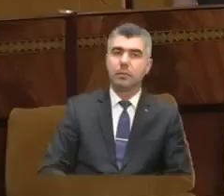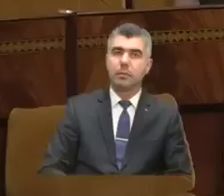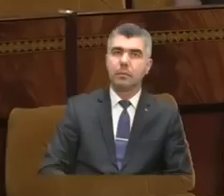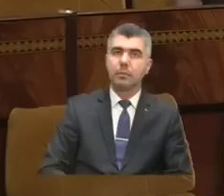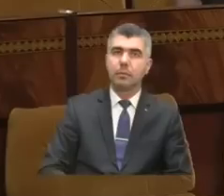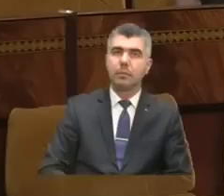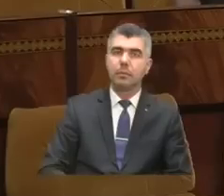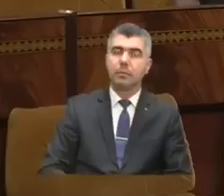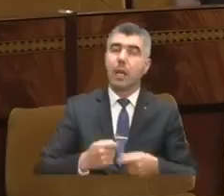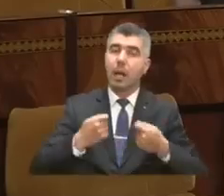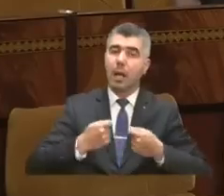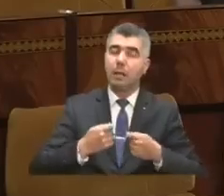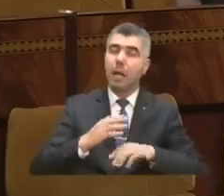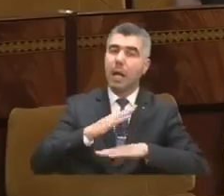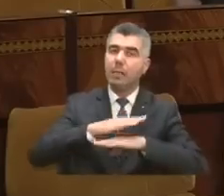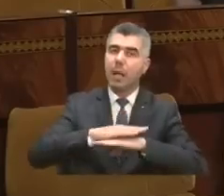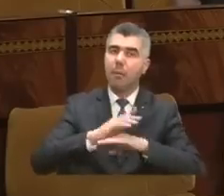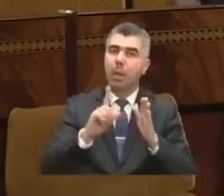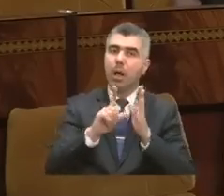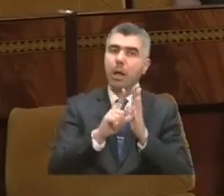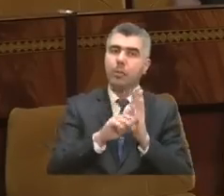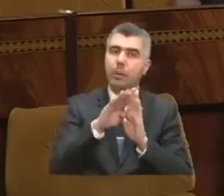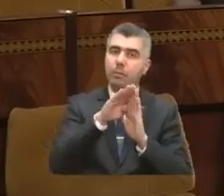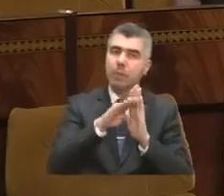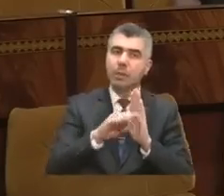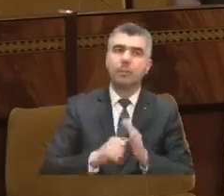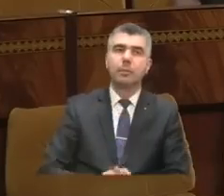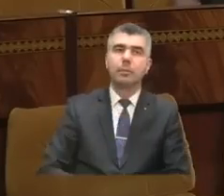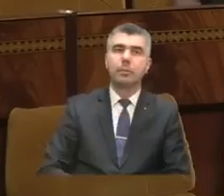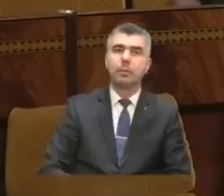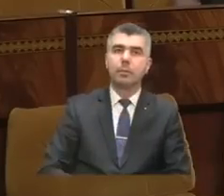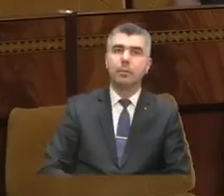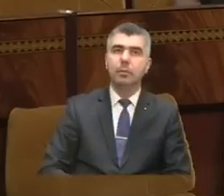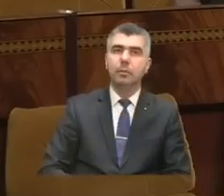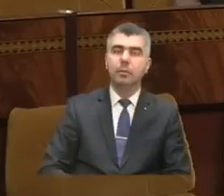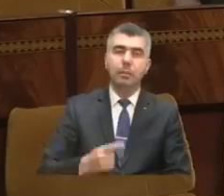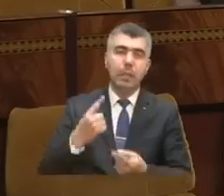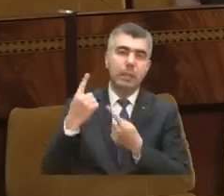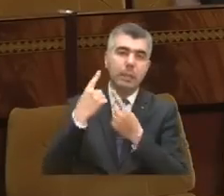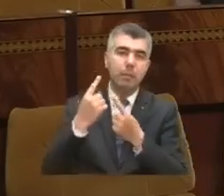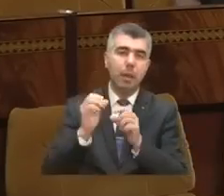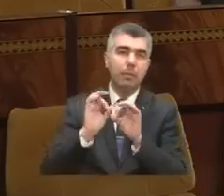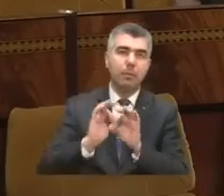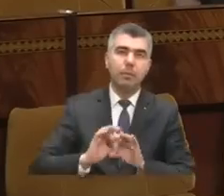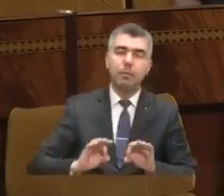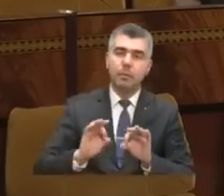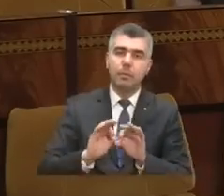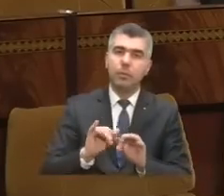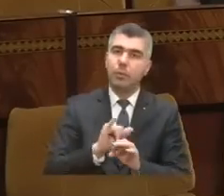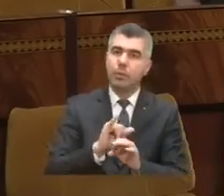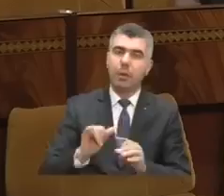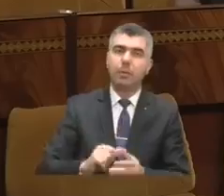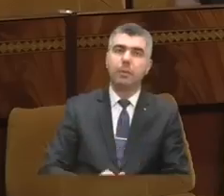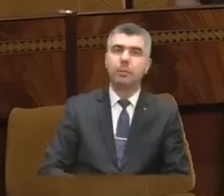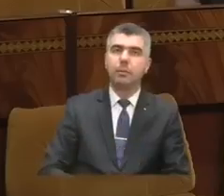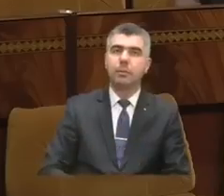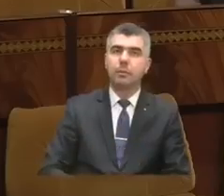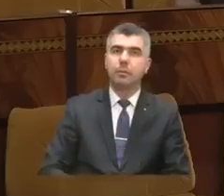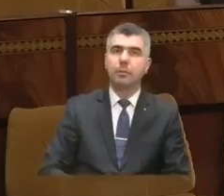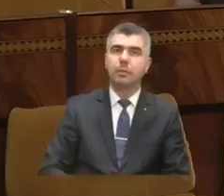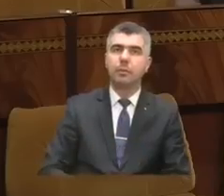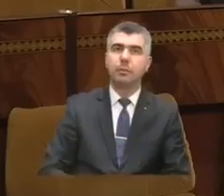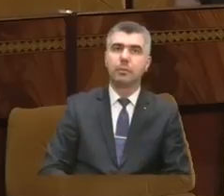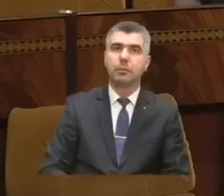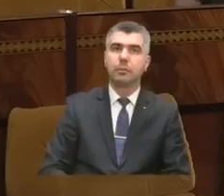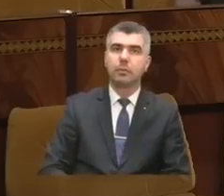السيد الرئيس انا غادي نحترم النظام الداخلي لان ندير راسي ما سمعتش الامور اللي تقالت، لان خارج نقطه النظام، نقطه النظام اللي